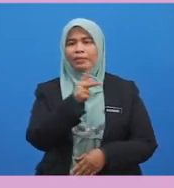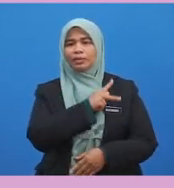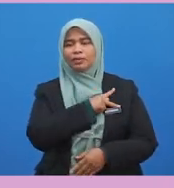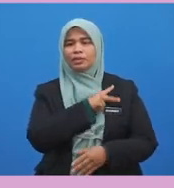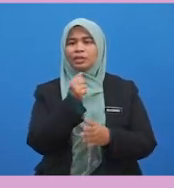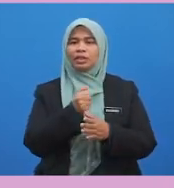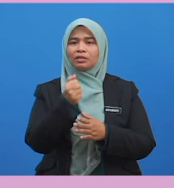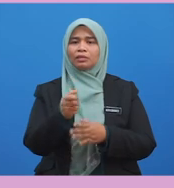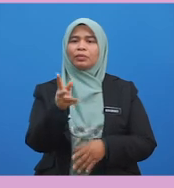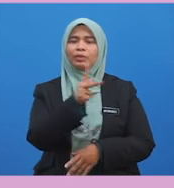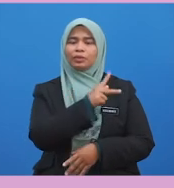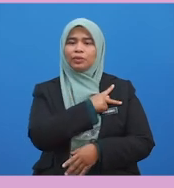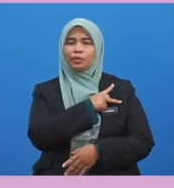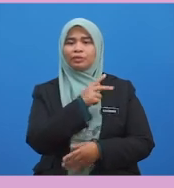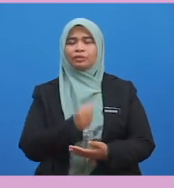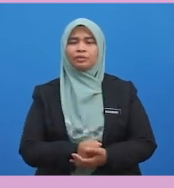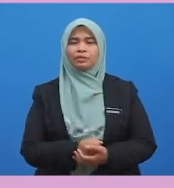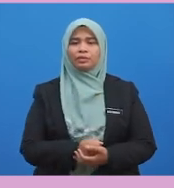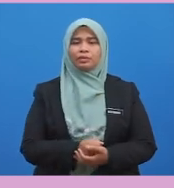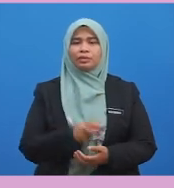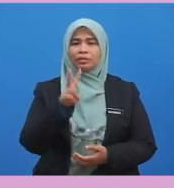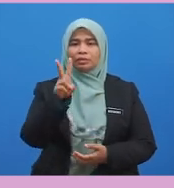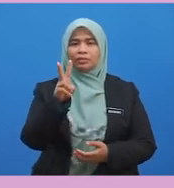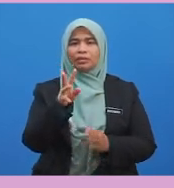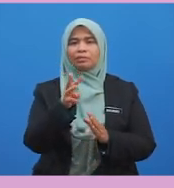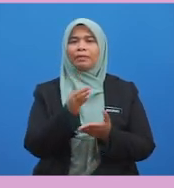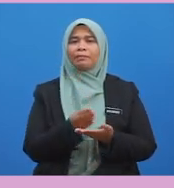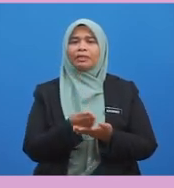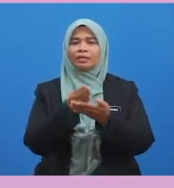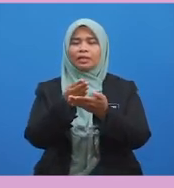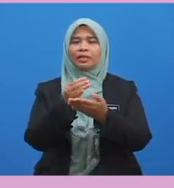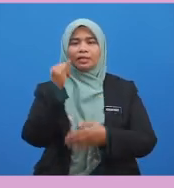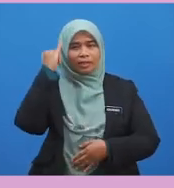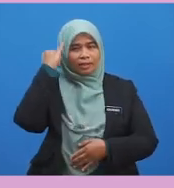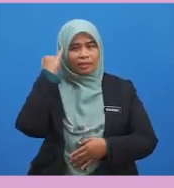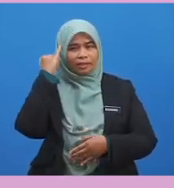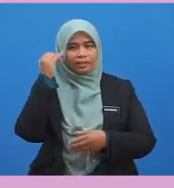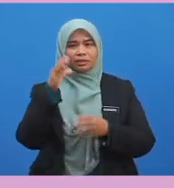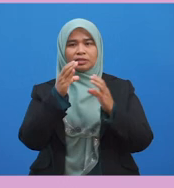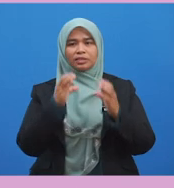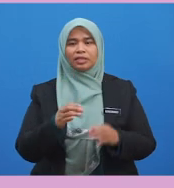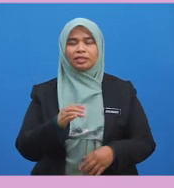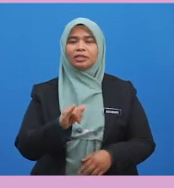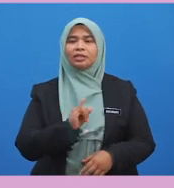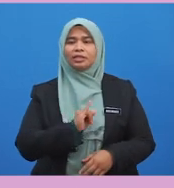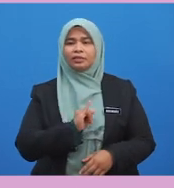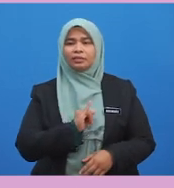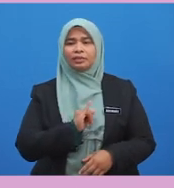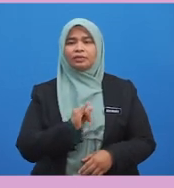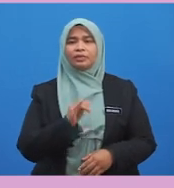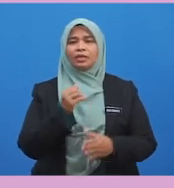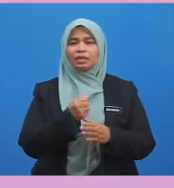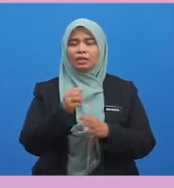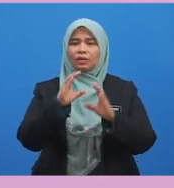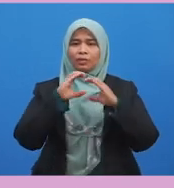melantik seorang pengerusi atau ketua. Kedua, membentangkan idea mereka secara